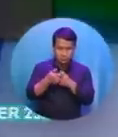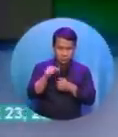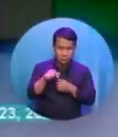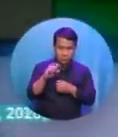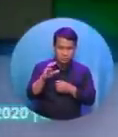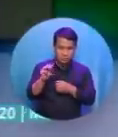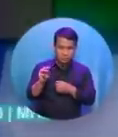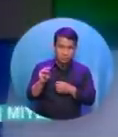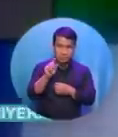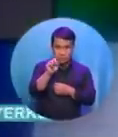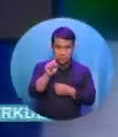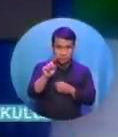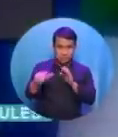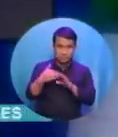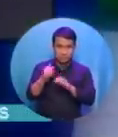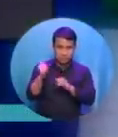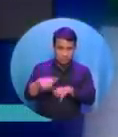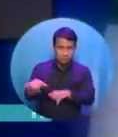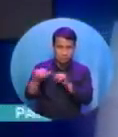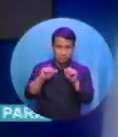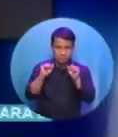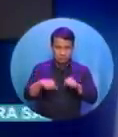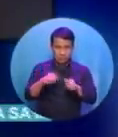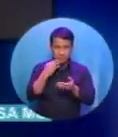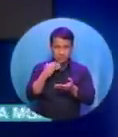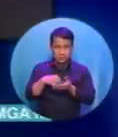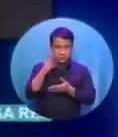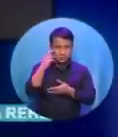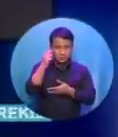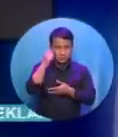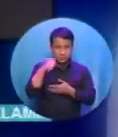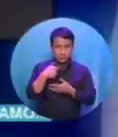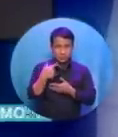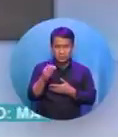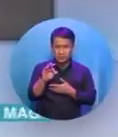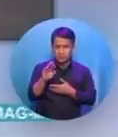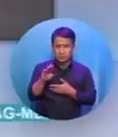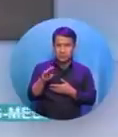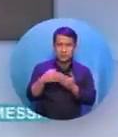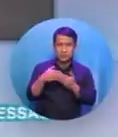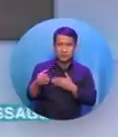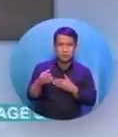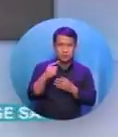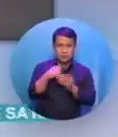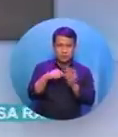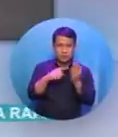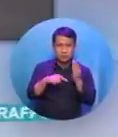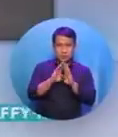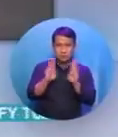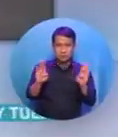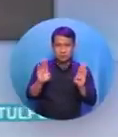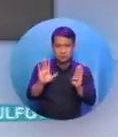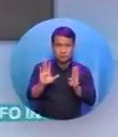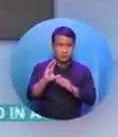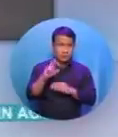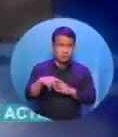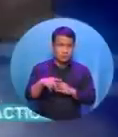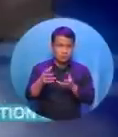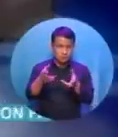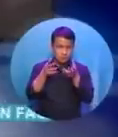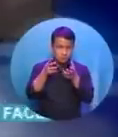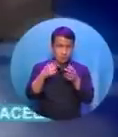rafitoolfinaction@gmail.com. Isang email lang po yan lahat, ha? Pwede rin mag-message sa Rafi Toolfinaction Facebook page. Siguraduhin bukas ang inyong cellphone kapag tumutok